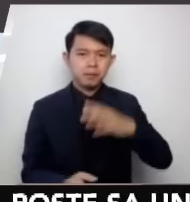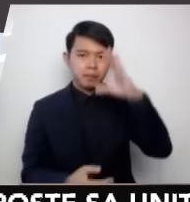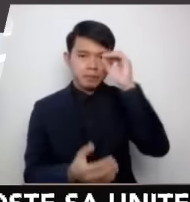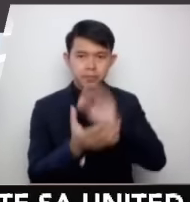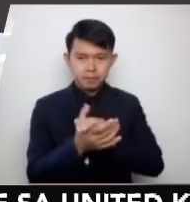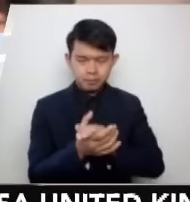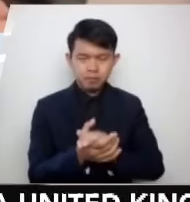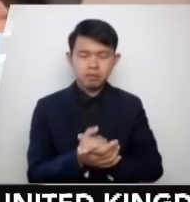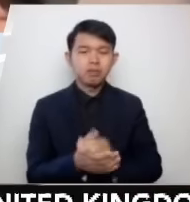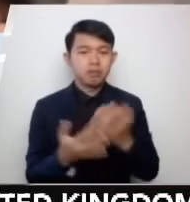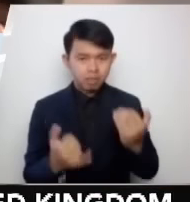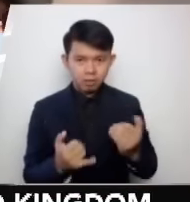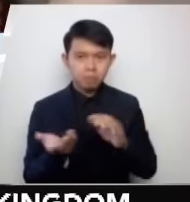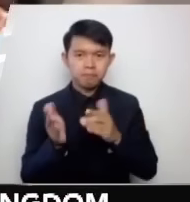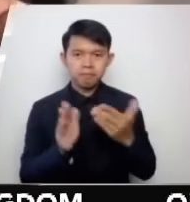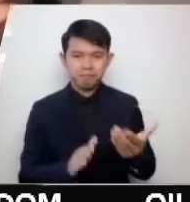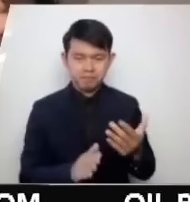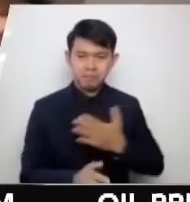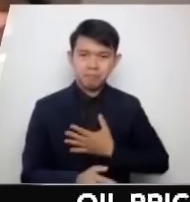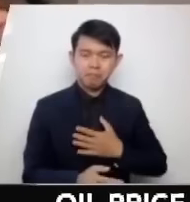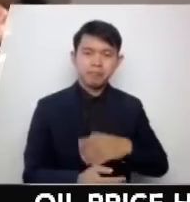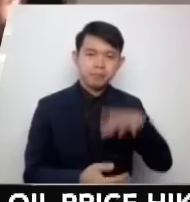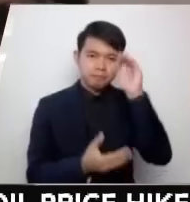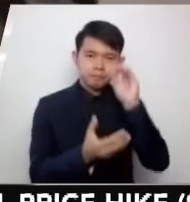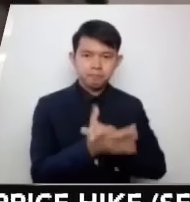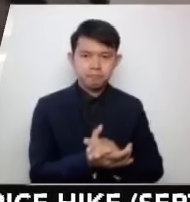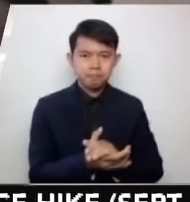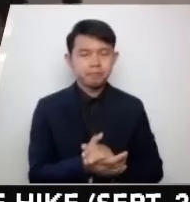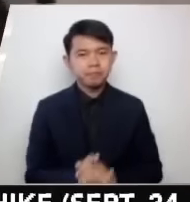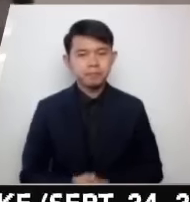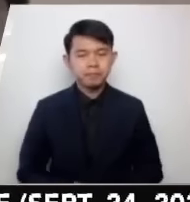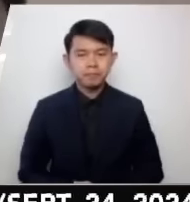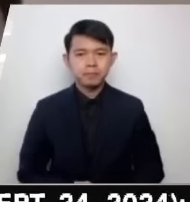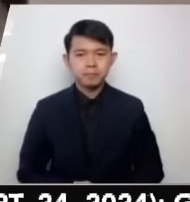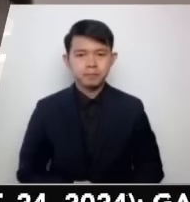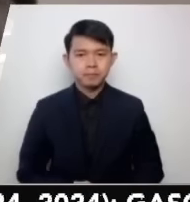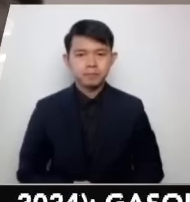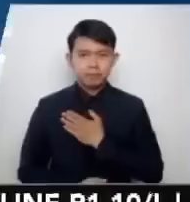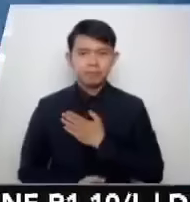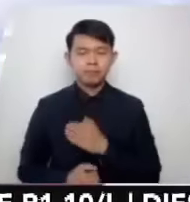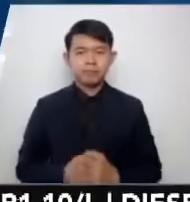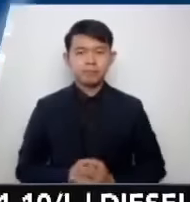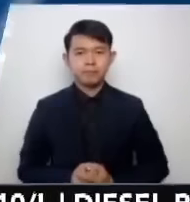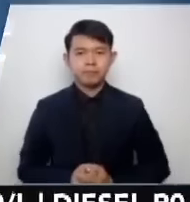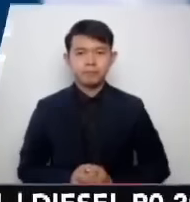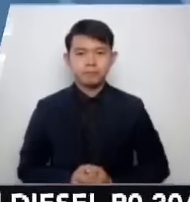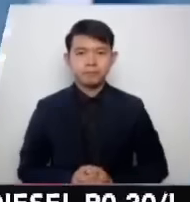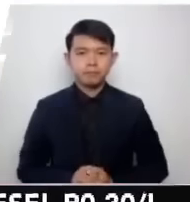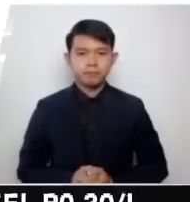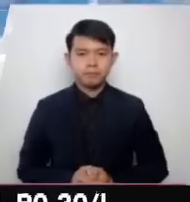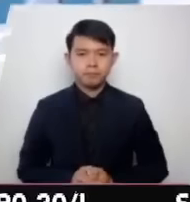pamilya. Jomer Apresto, nagbabalita para sa GMA Integrated News.